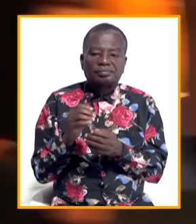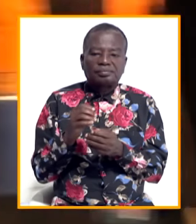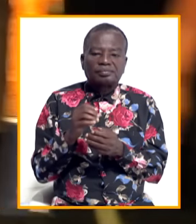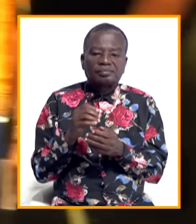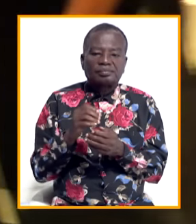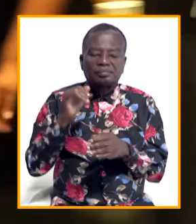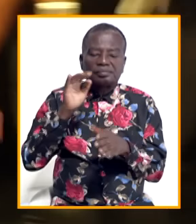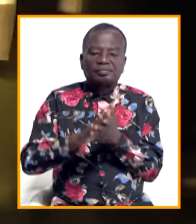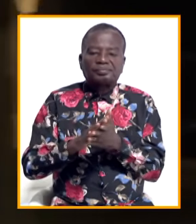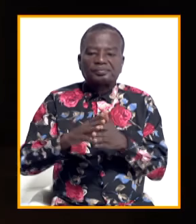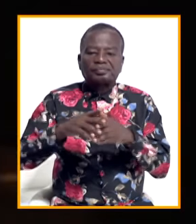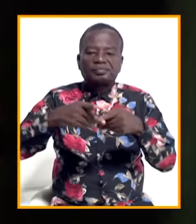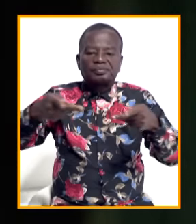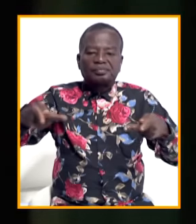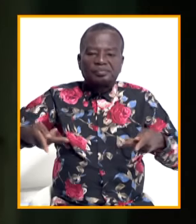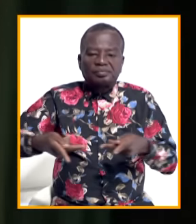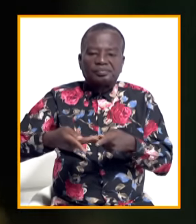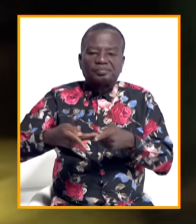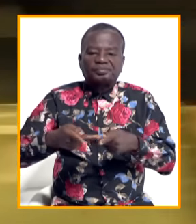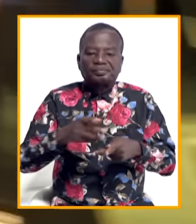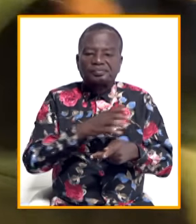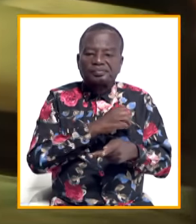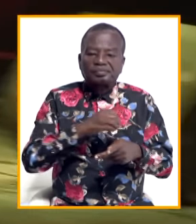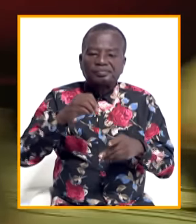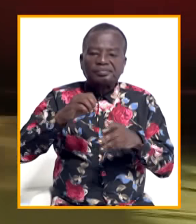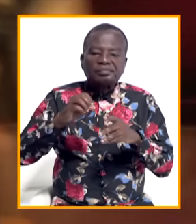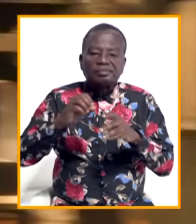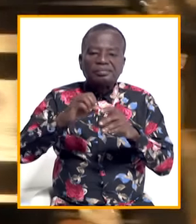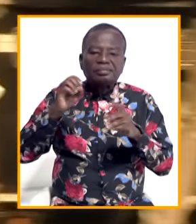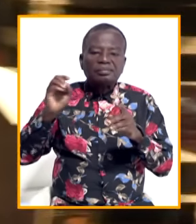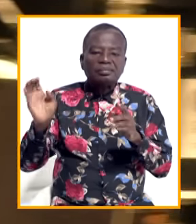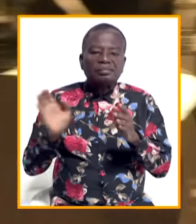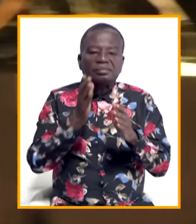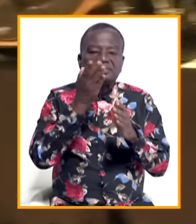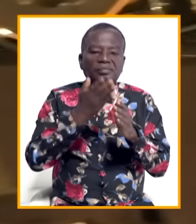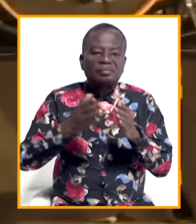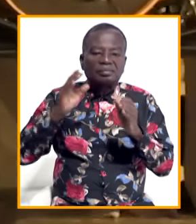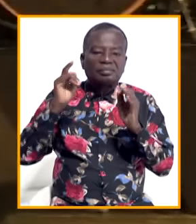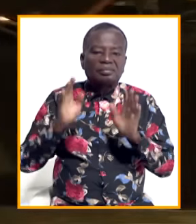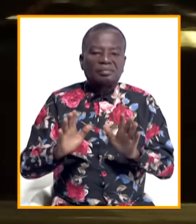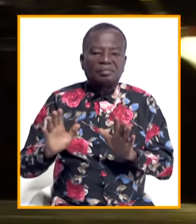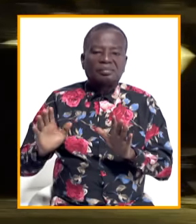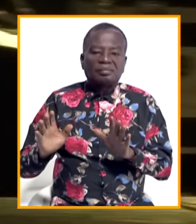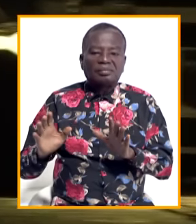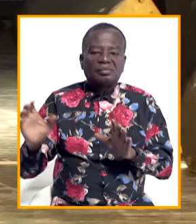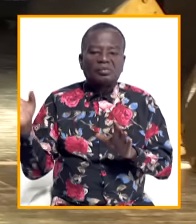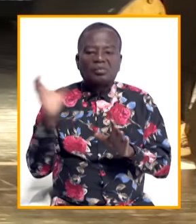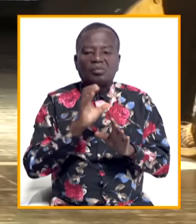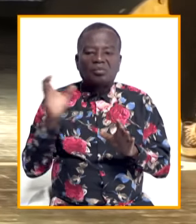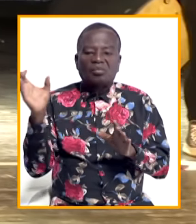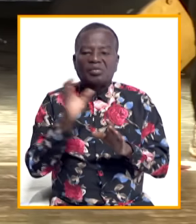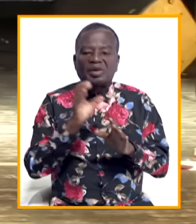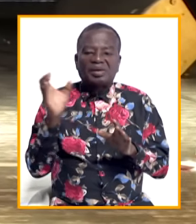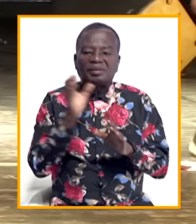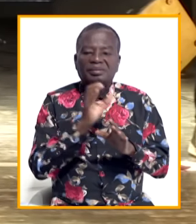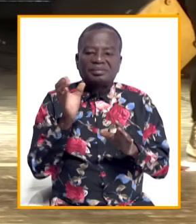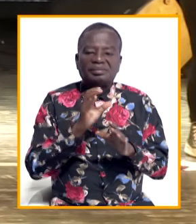Sur le plateau de la salle Kodjo est bouclé Spyro dans son style atypique distille des notes chaudes et cadencées.